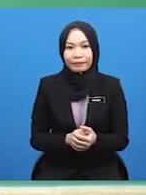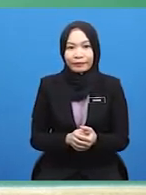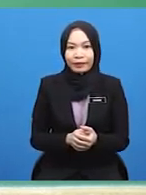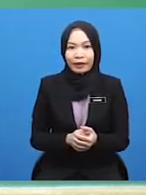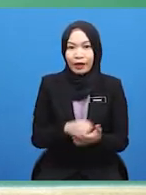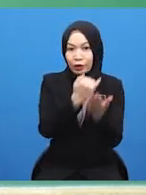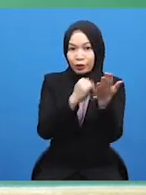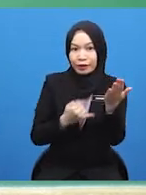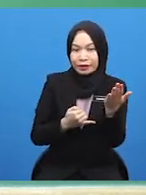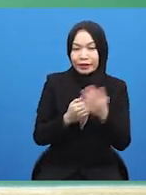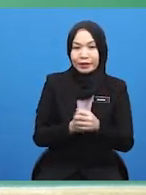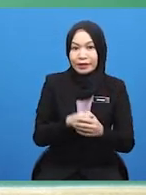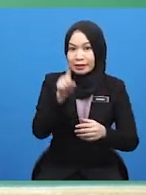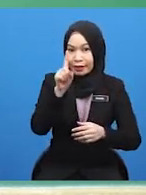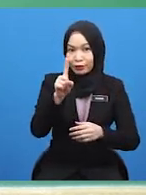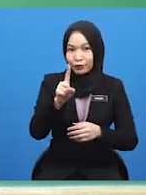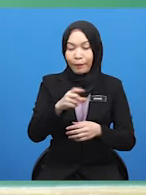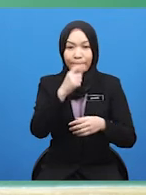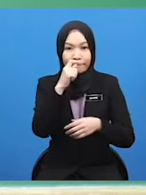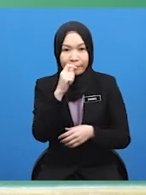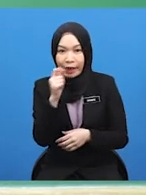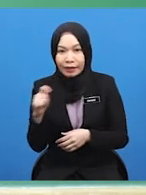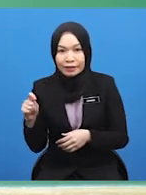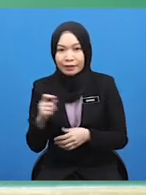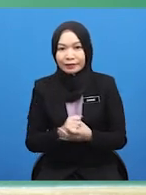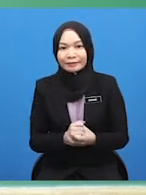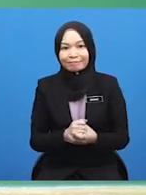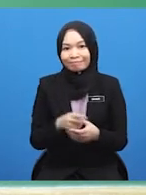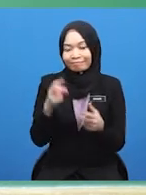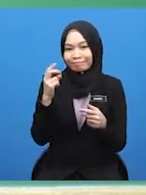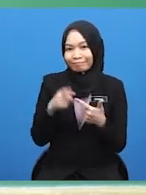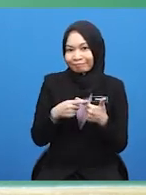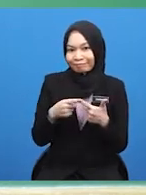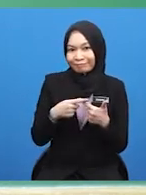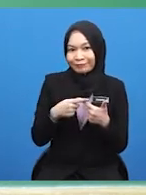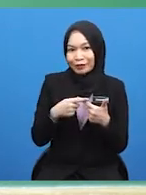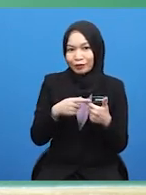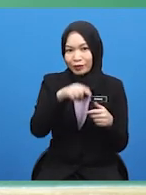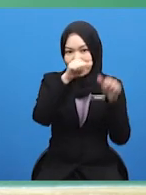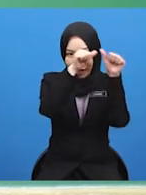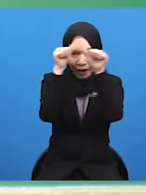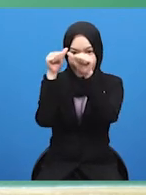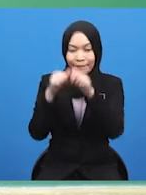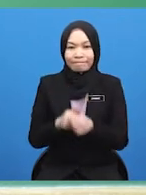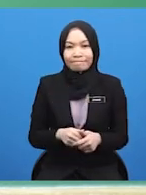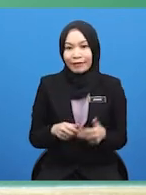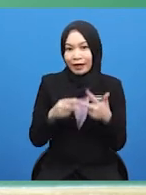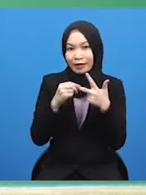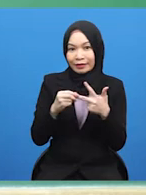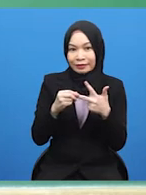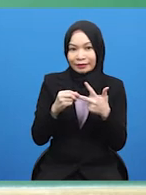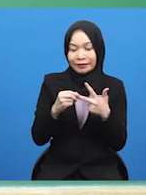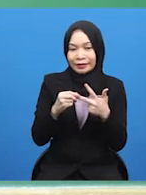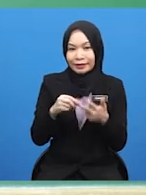Media lukisan. Satu, pensel. Dua, arang. Tiga,